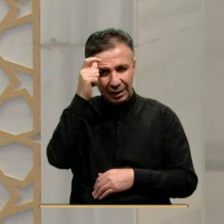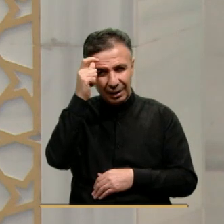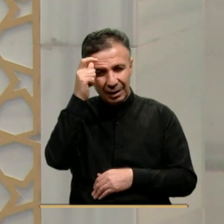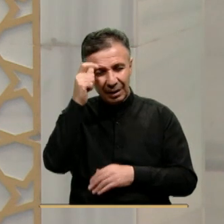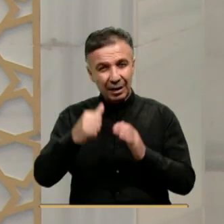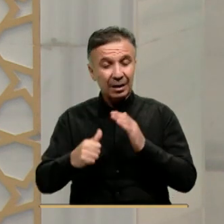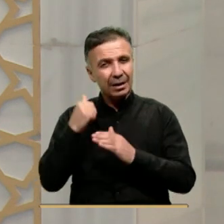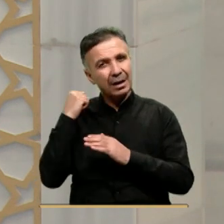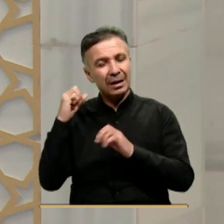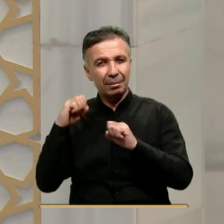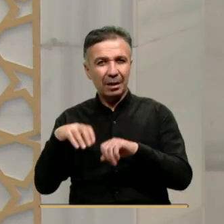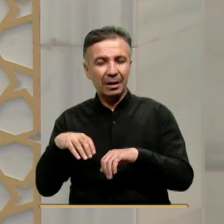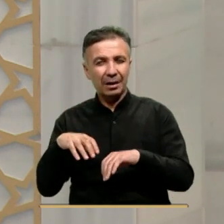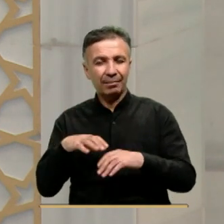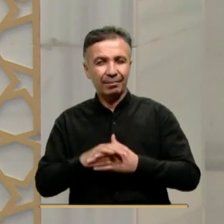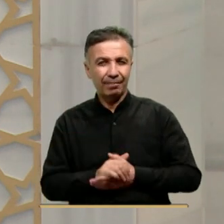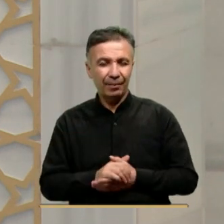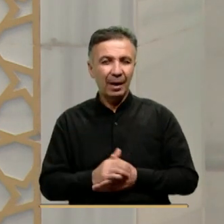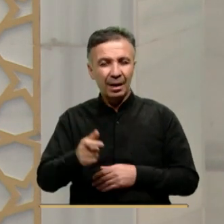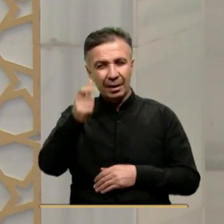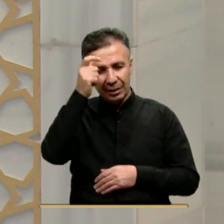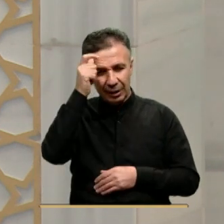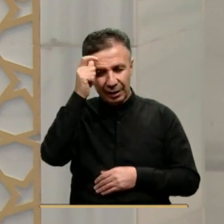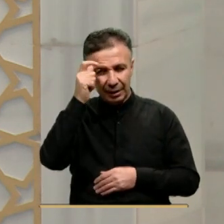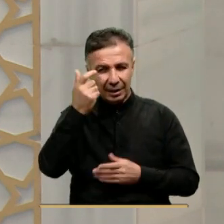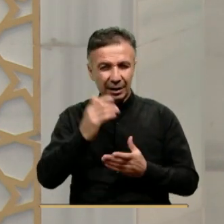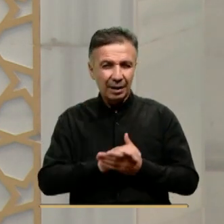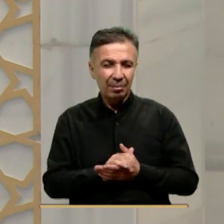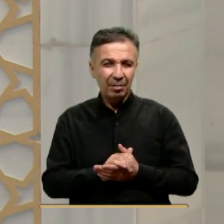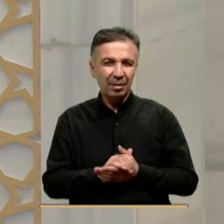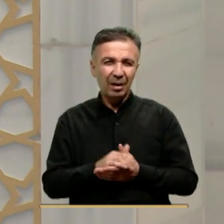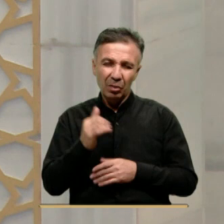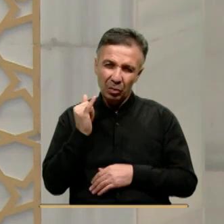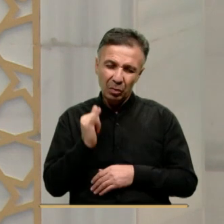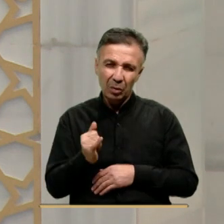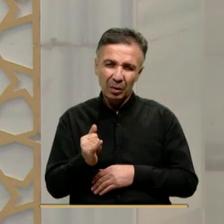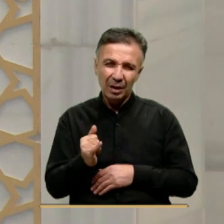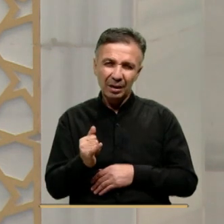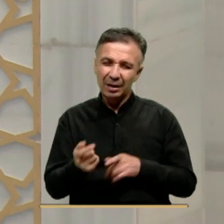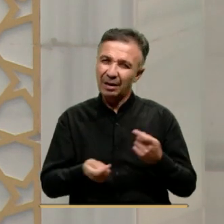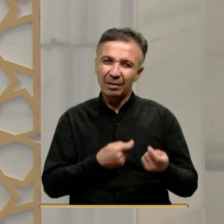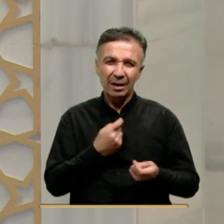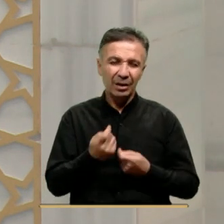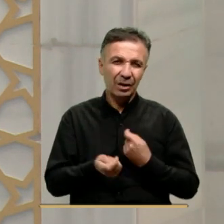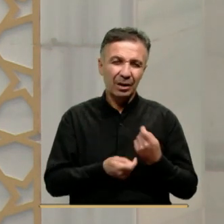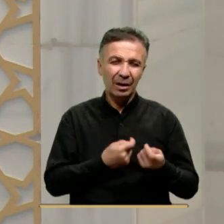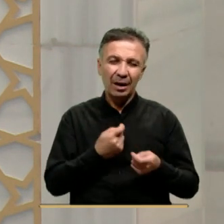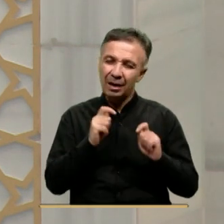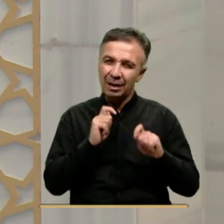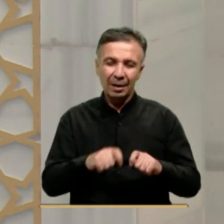geri bak ve şeytanların dahi iğrendiği ameller ve davranışlar